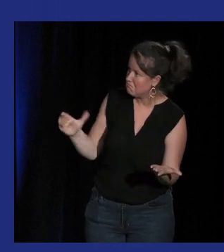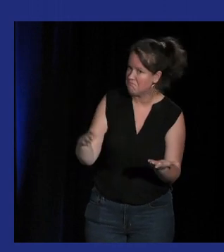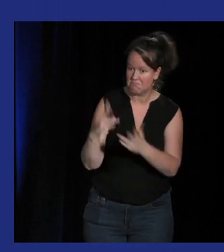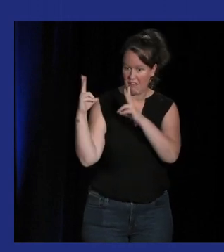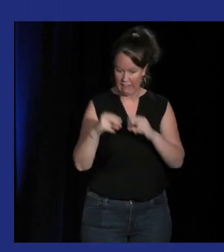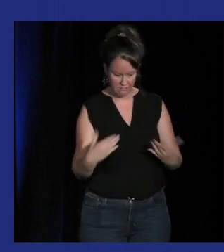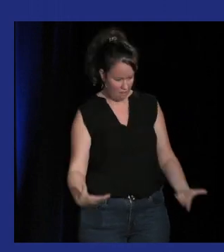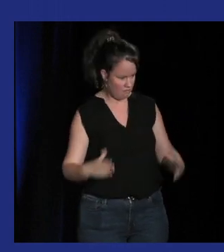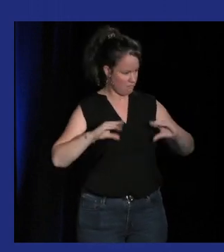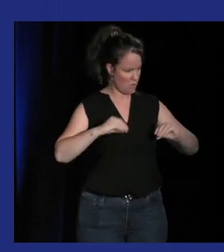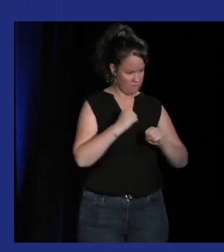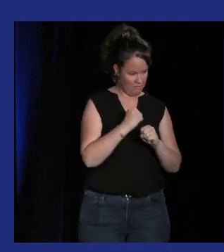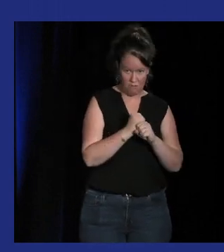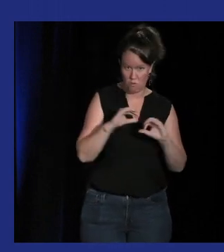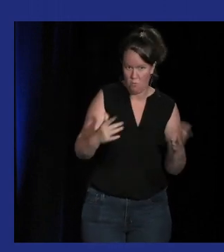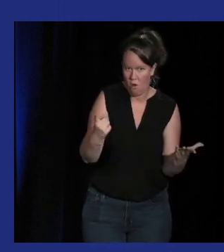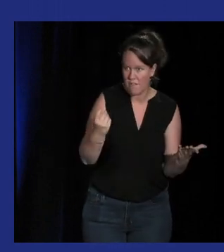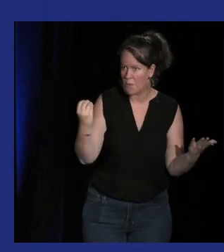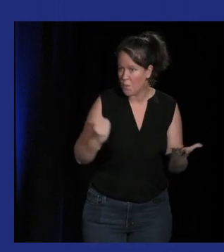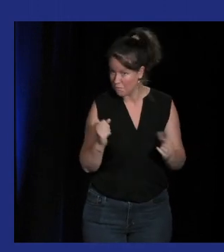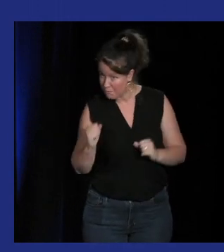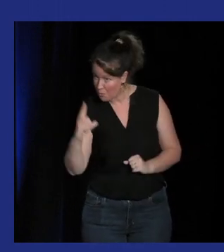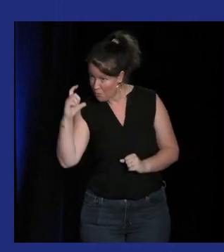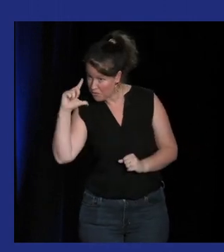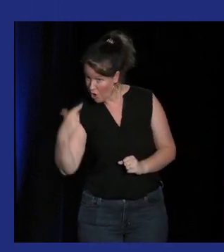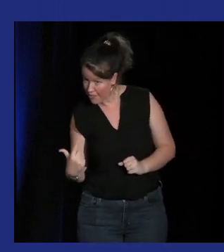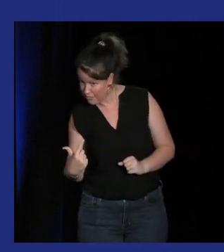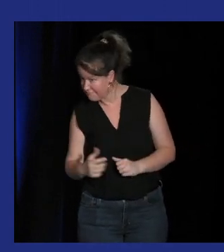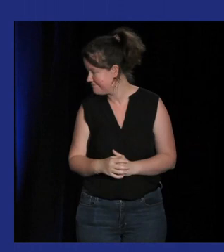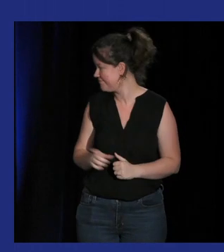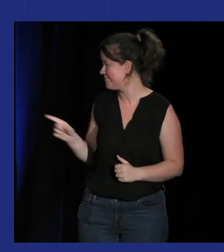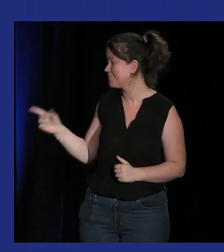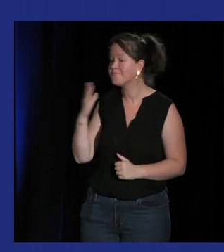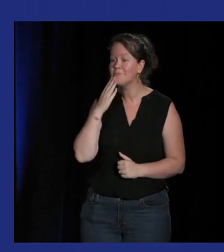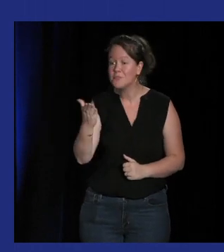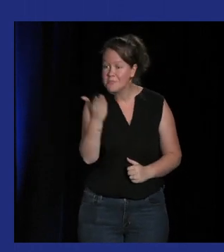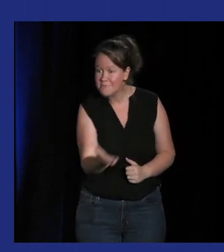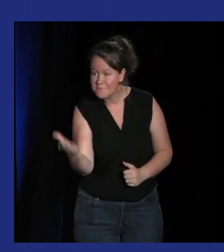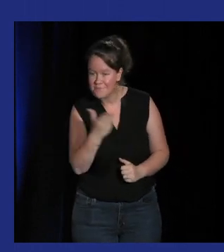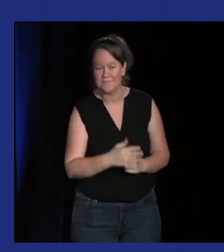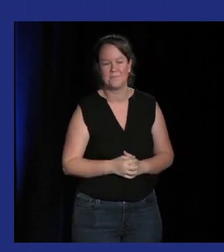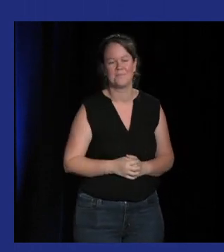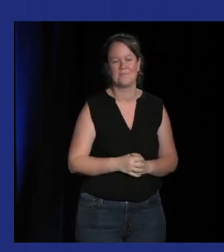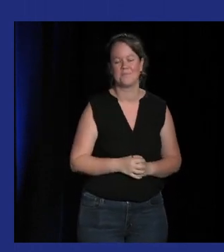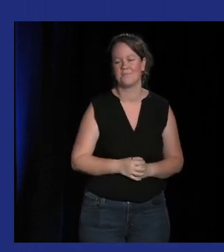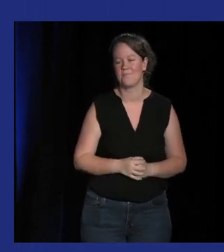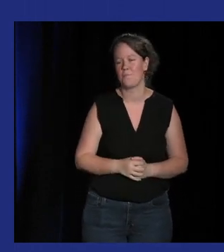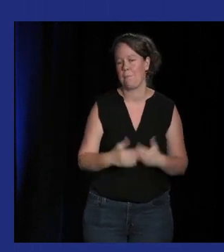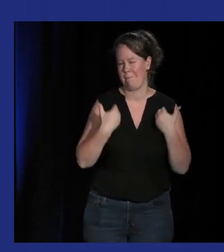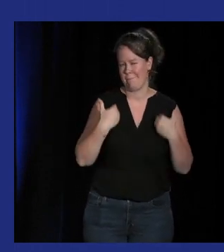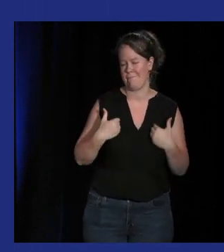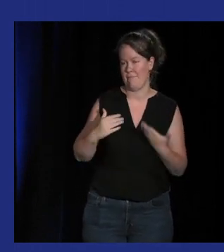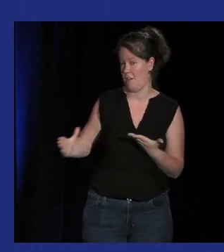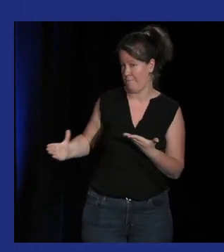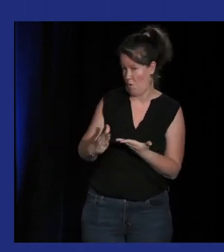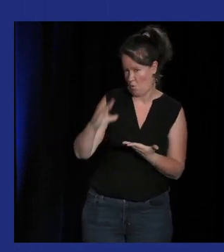vous occupez actuellement en commençant peut-être par toi Lauriane bonjour à tous donc c'est vrai que moi j'ai eu un parcours